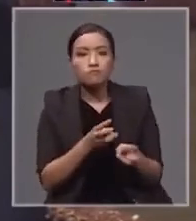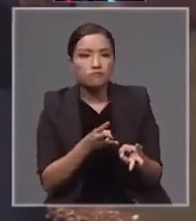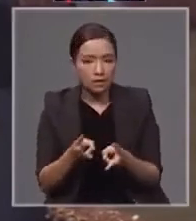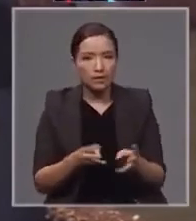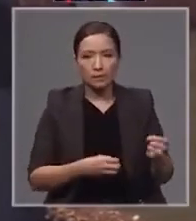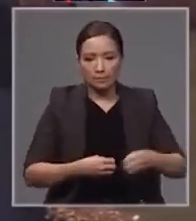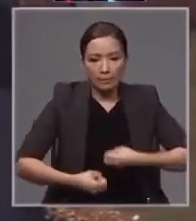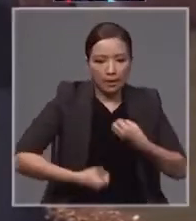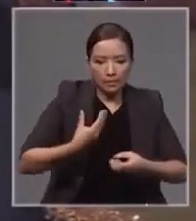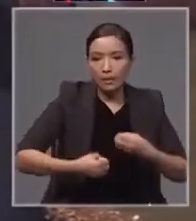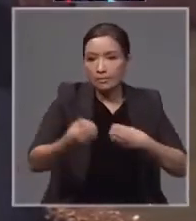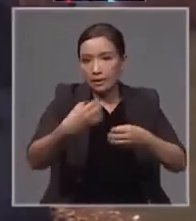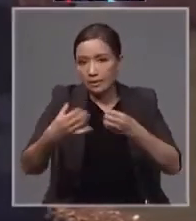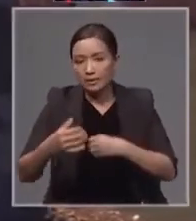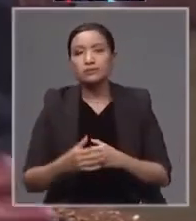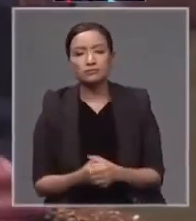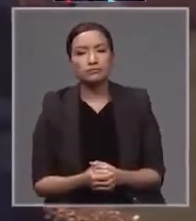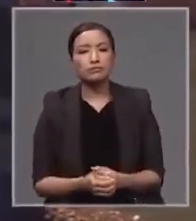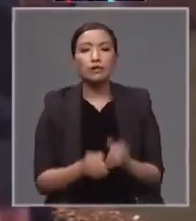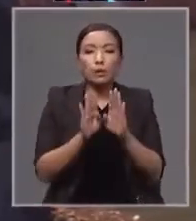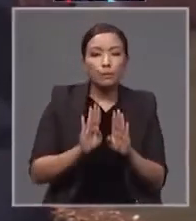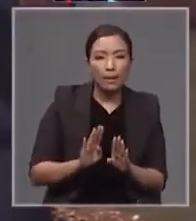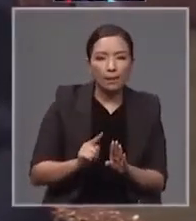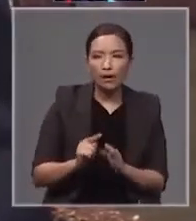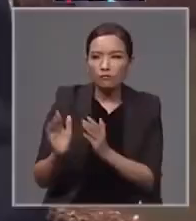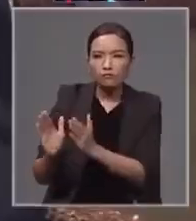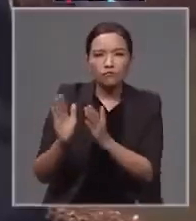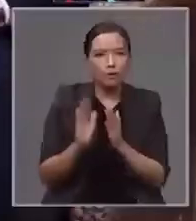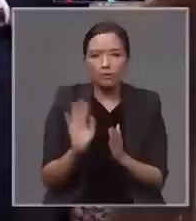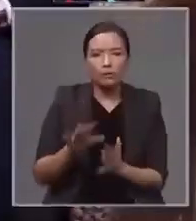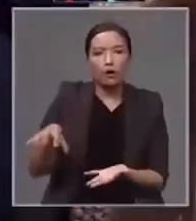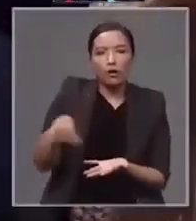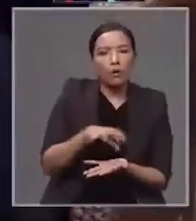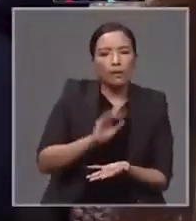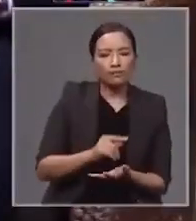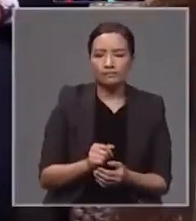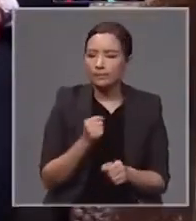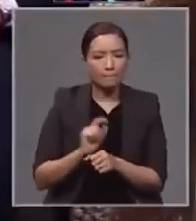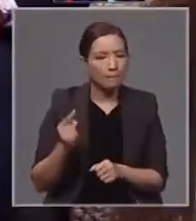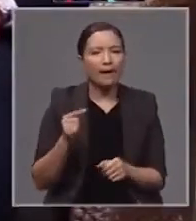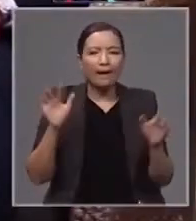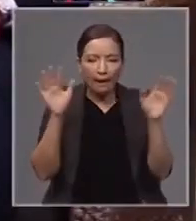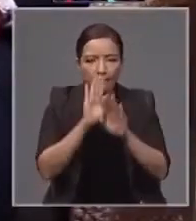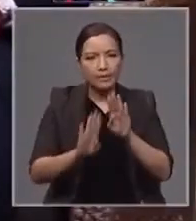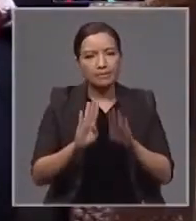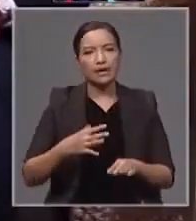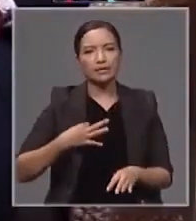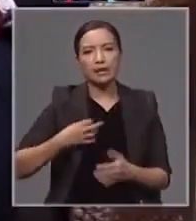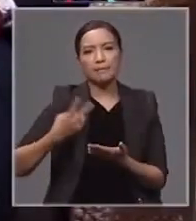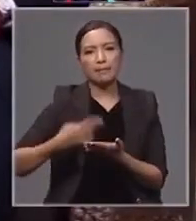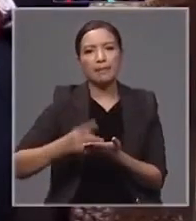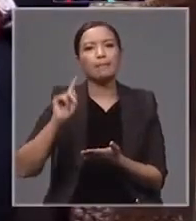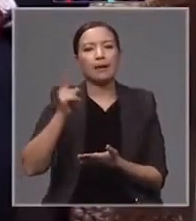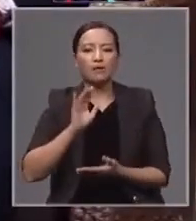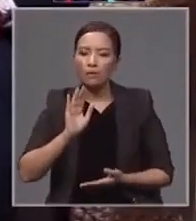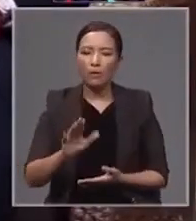แบบวิธีการนั้นเนี่ยไม่ได้ไปลอกเรียนแบบใครมาเลยออกแบบใหม ่ เหมือนตัดเสื้อเฉพาะตัวของ สำหรับภารกิจน ี้ของพรบนี้ของ